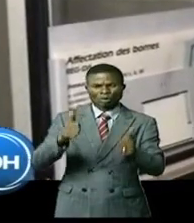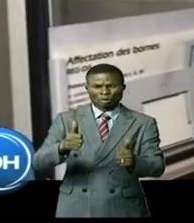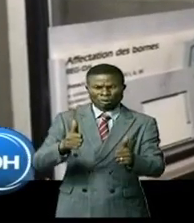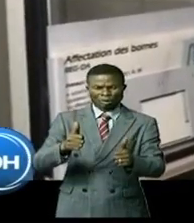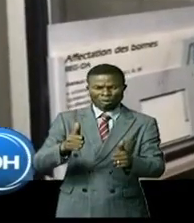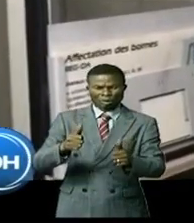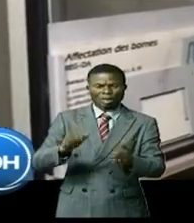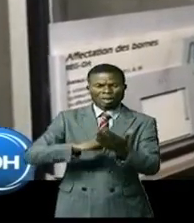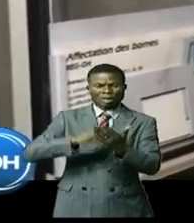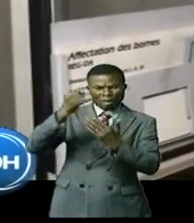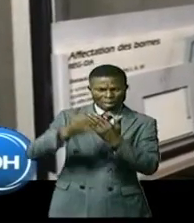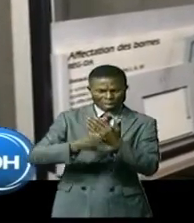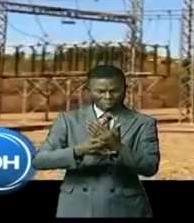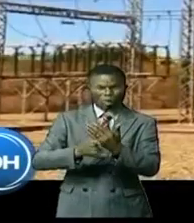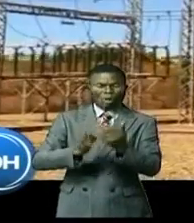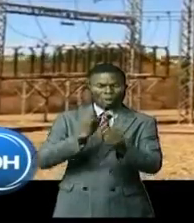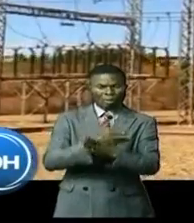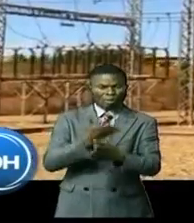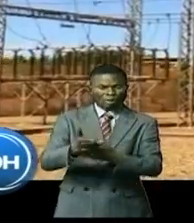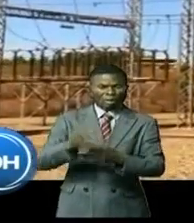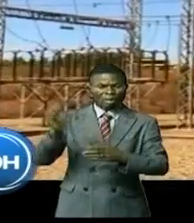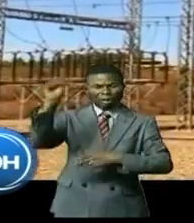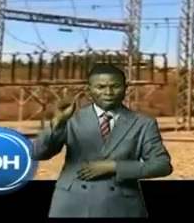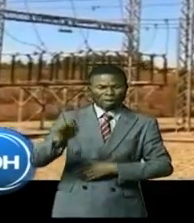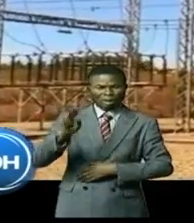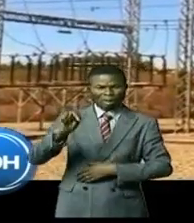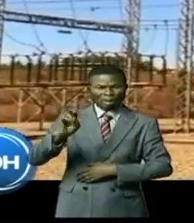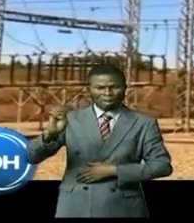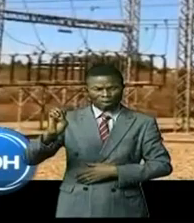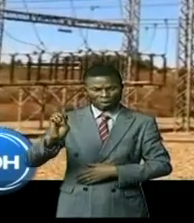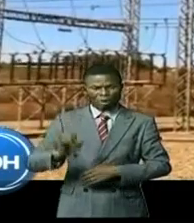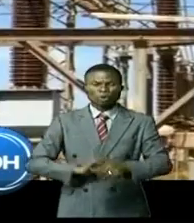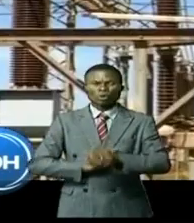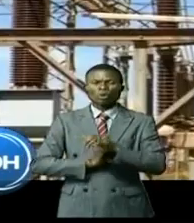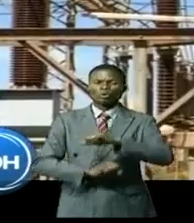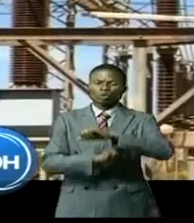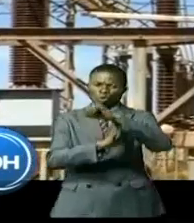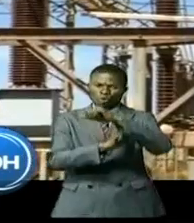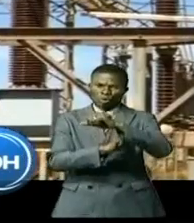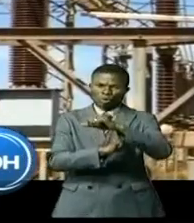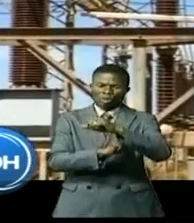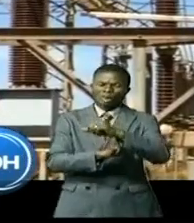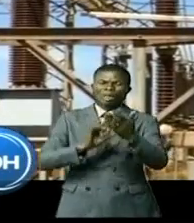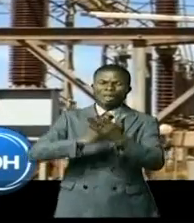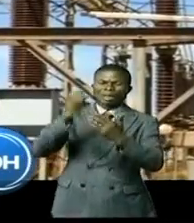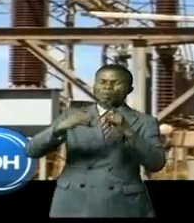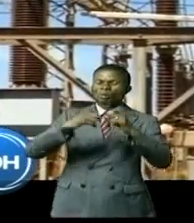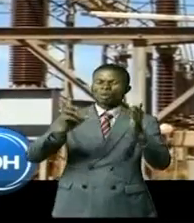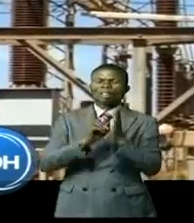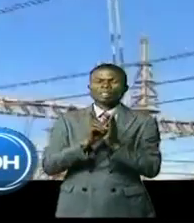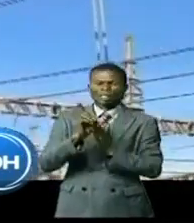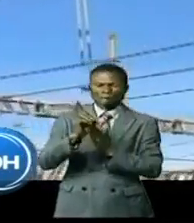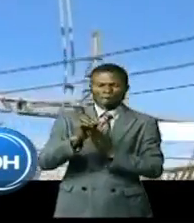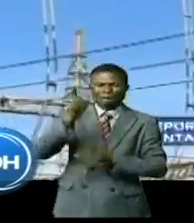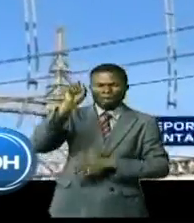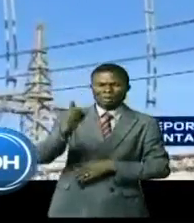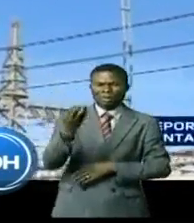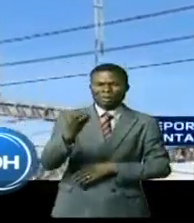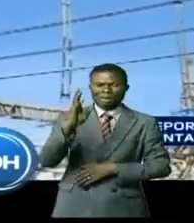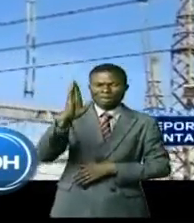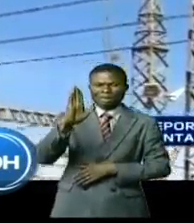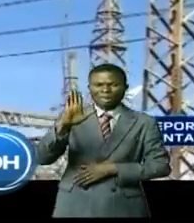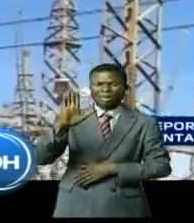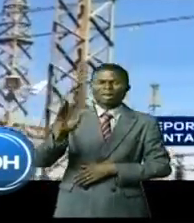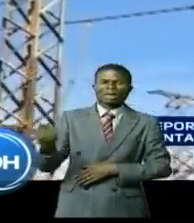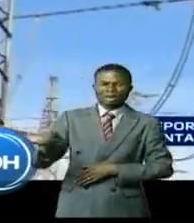des projets réactivés, la SNEL SA compte apporter sa contribution au vaste projet de développement des 145